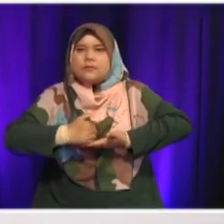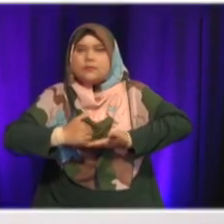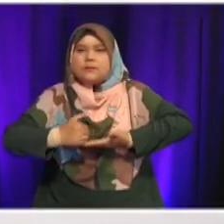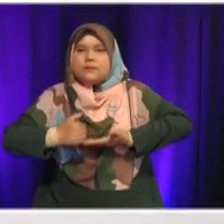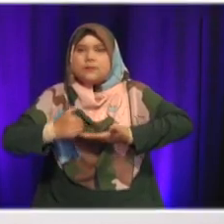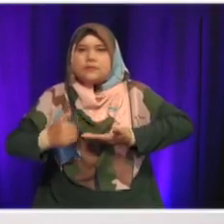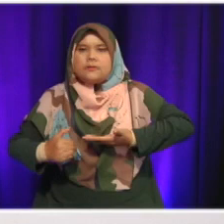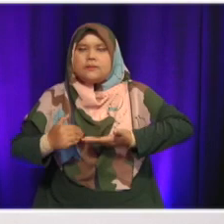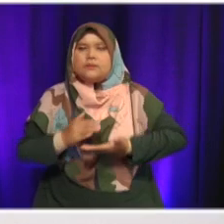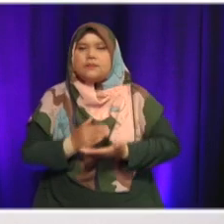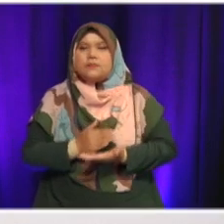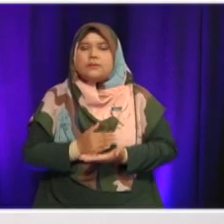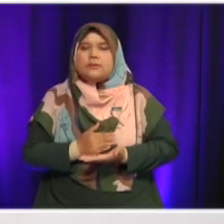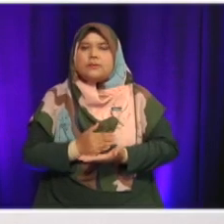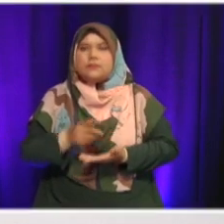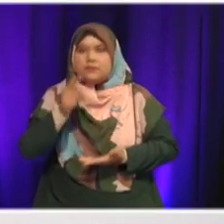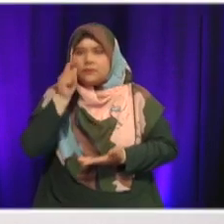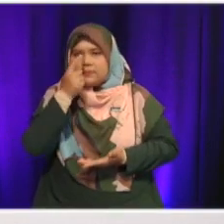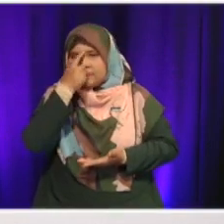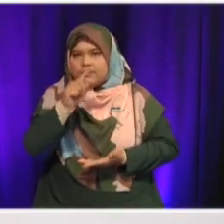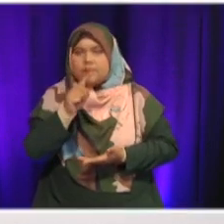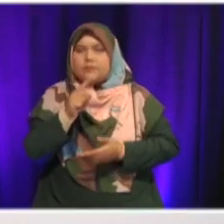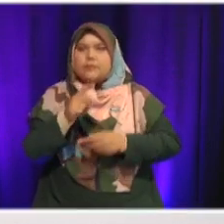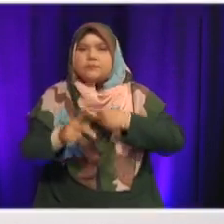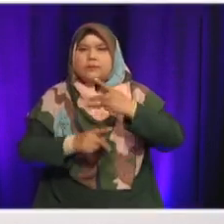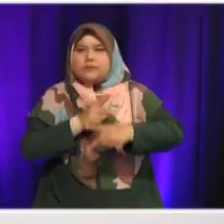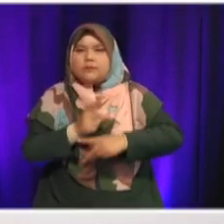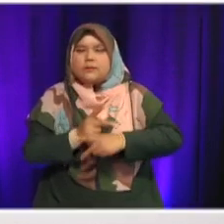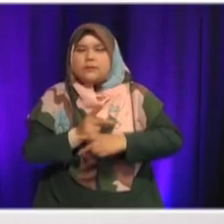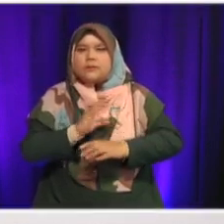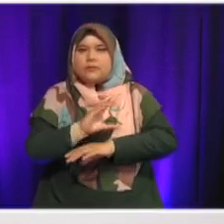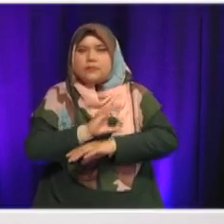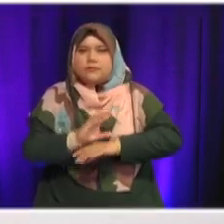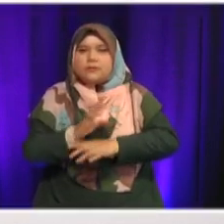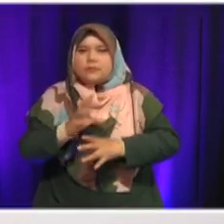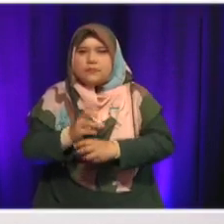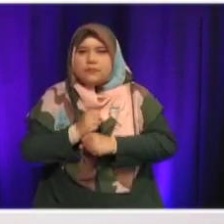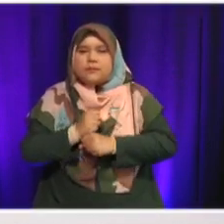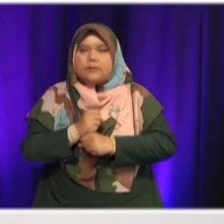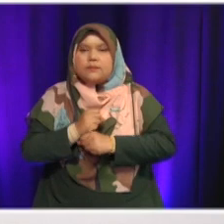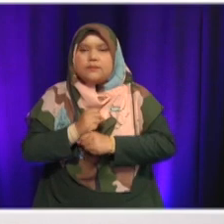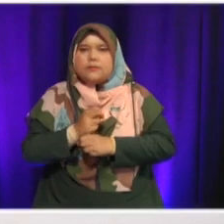ini adalah untuk memastikan coklat tadi dapat dihasilkan dalam